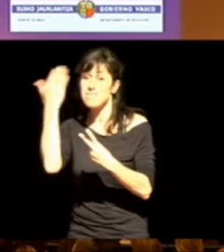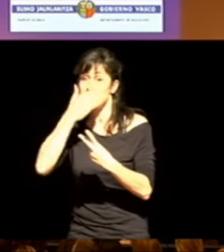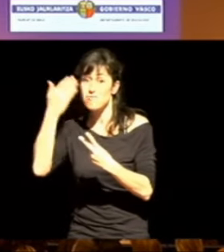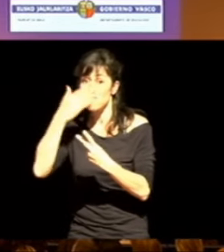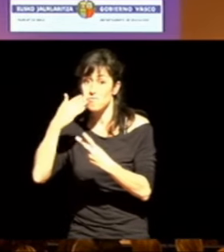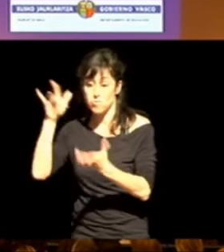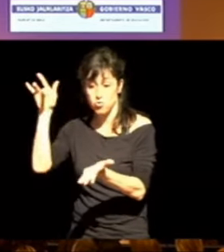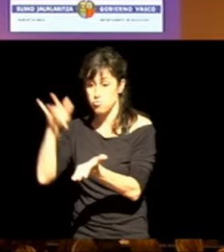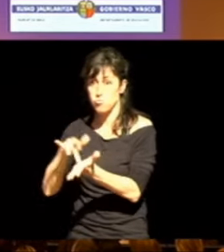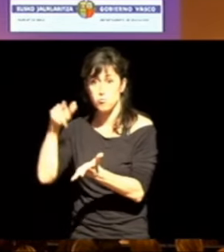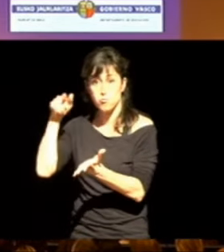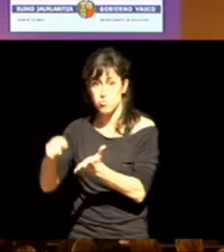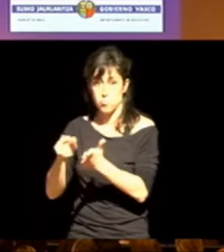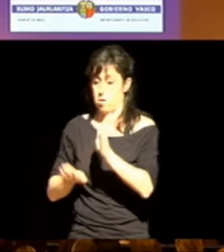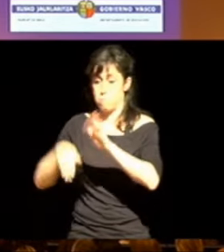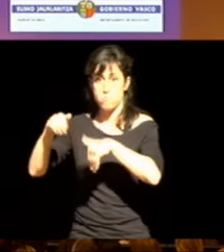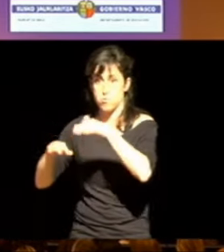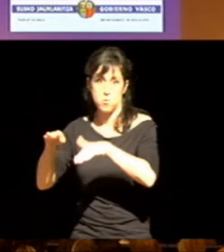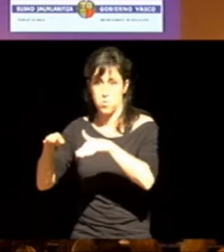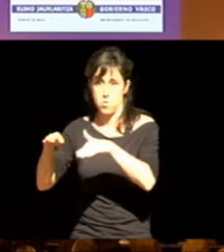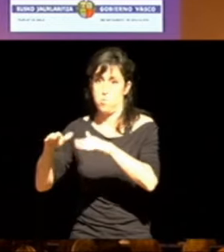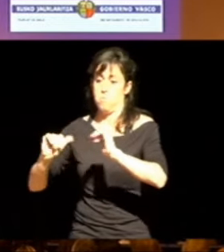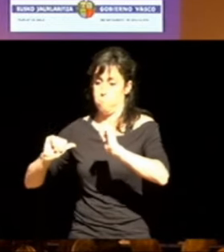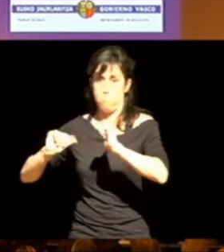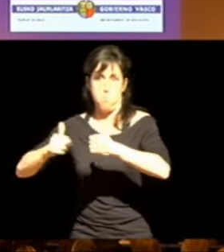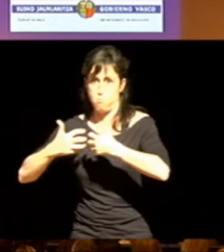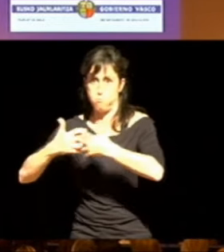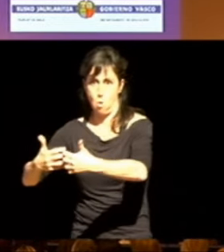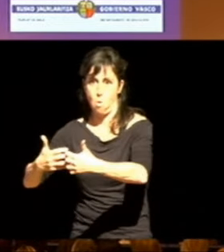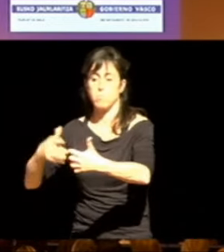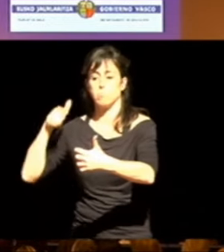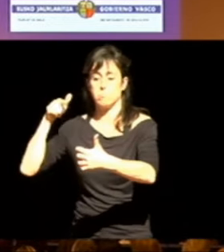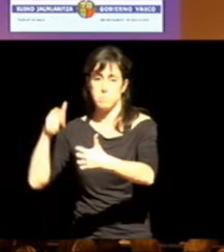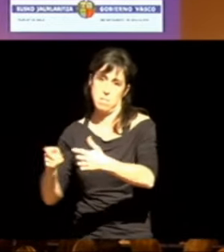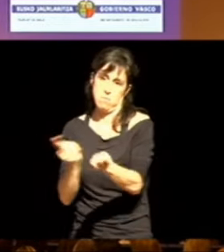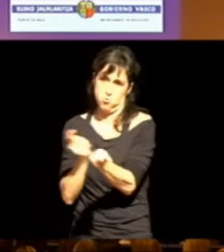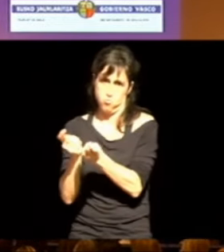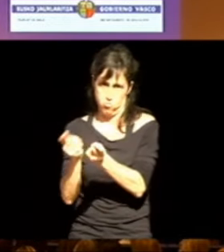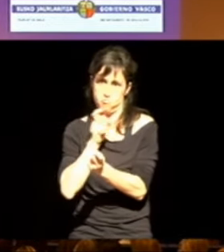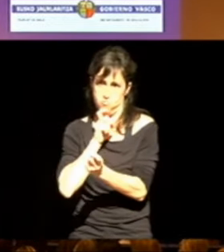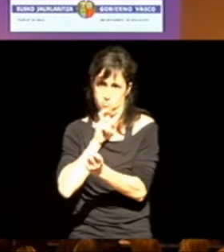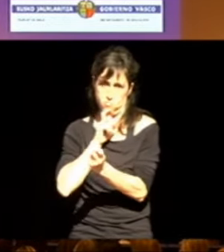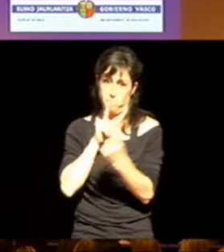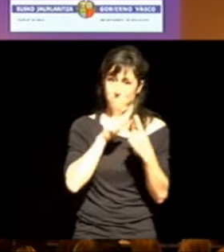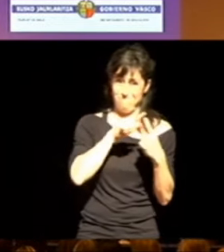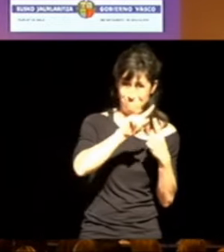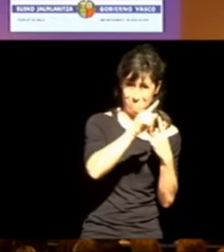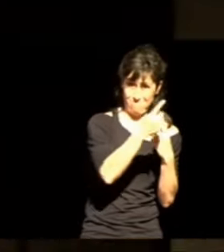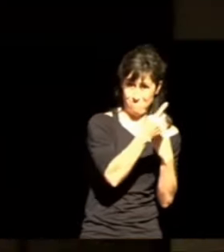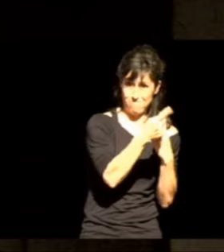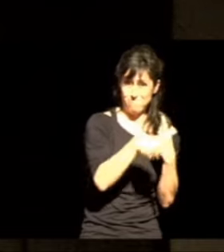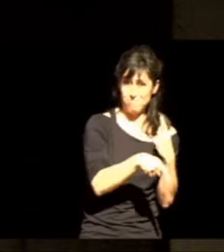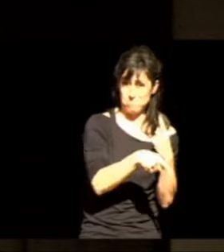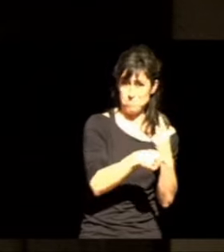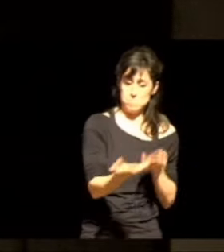jarraitu beharrekoa. Hori da, bigarren dimentsio. Eta modu honetan lan tresna antolatuta dago. Lehenengo dimentsio honetan